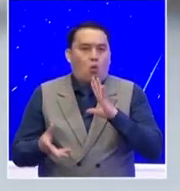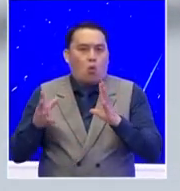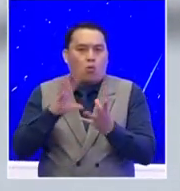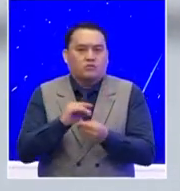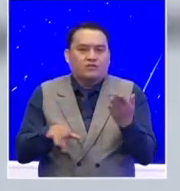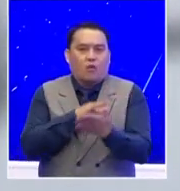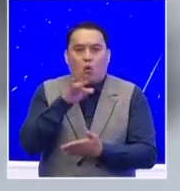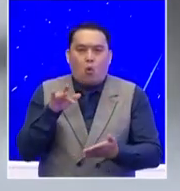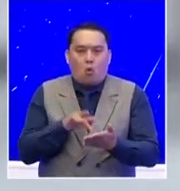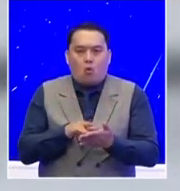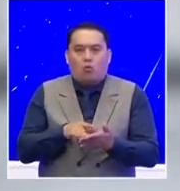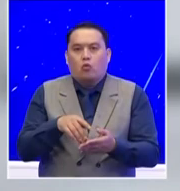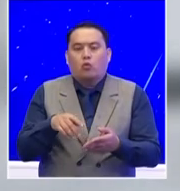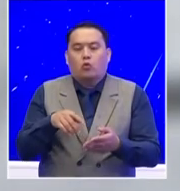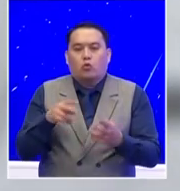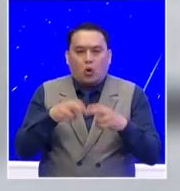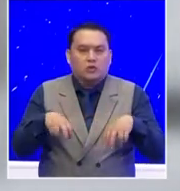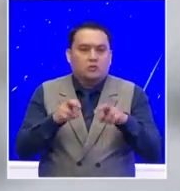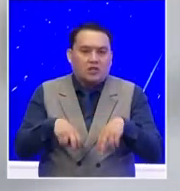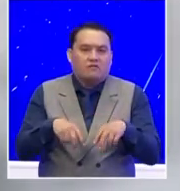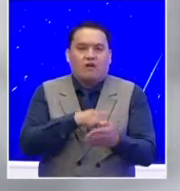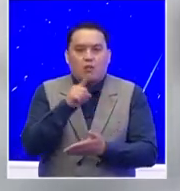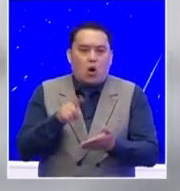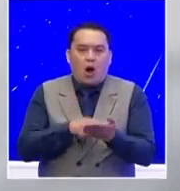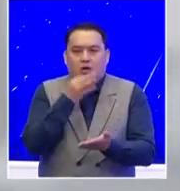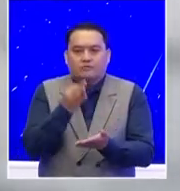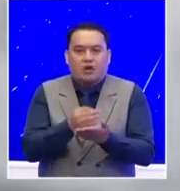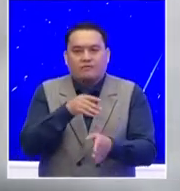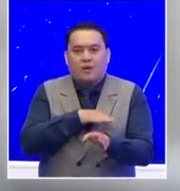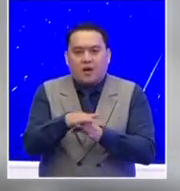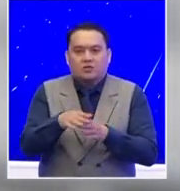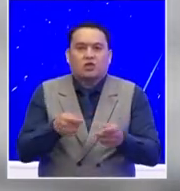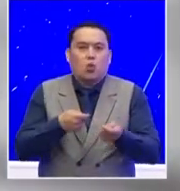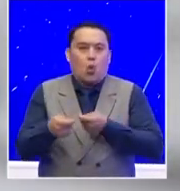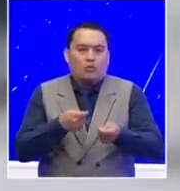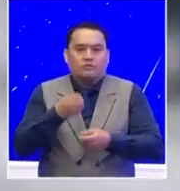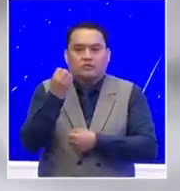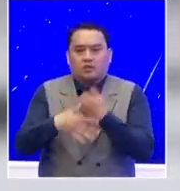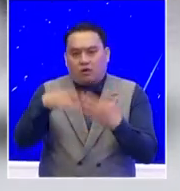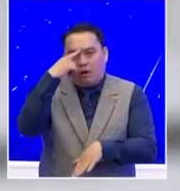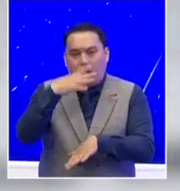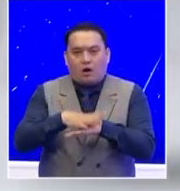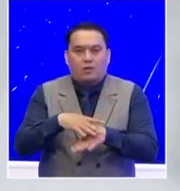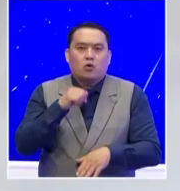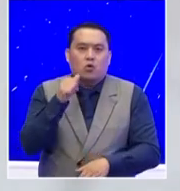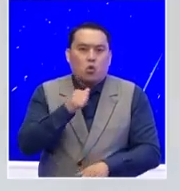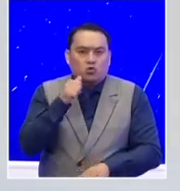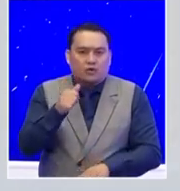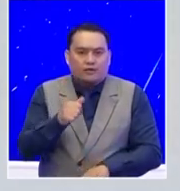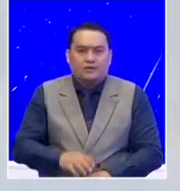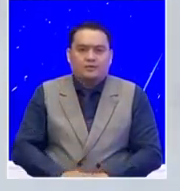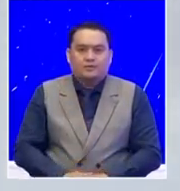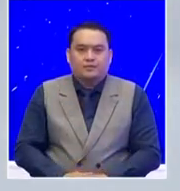ситуации в городе уточняется, сообщил исполняющий обязанности руководителя ситуационного центра Акимата Костаная Алишер